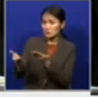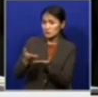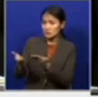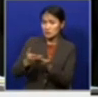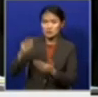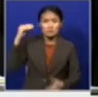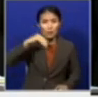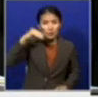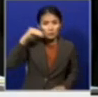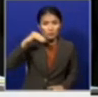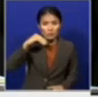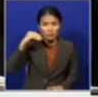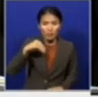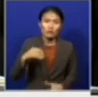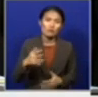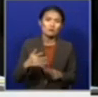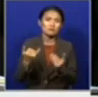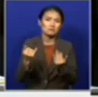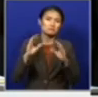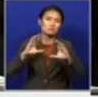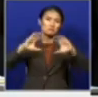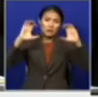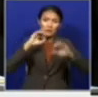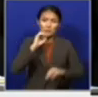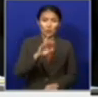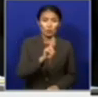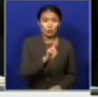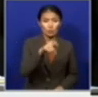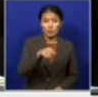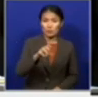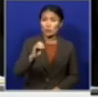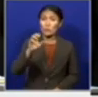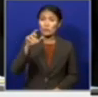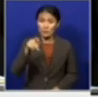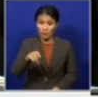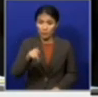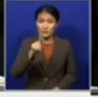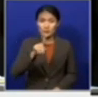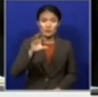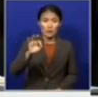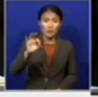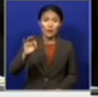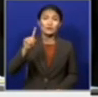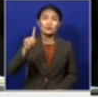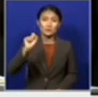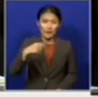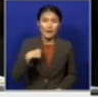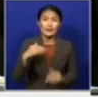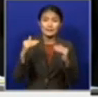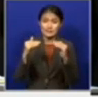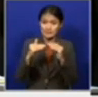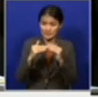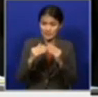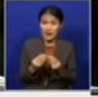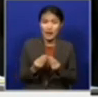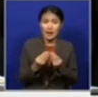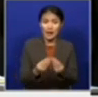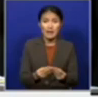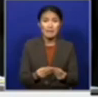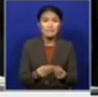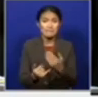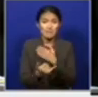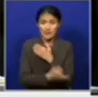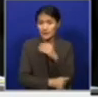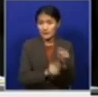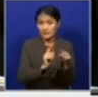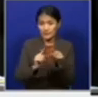ลต่อไปได้ดังนั้นค่ะสิ่งนี้จึงเป็นเสมือนกับการบังคับให้เกษตรกรต้องกลับมาซื้อเมล็ดพันธุ์ใหม่ทุกครั้ง